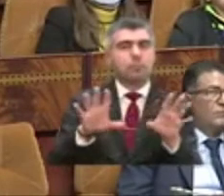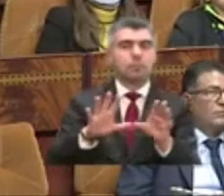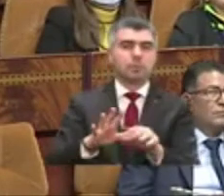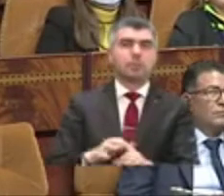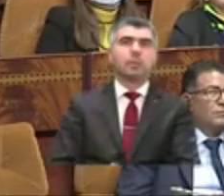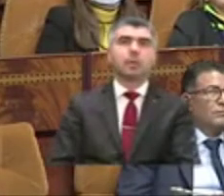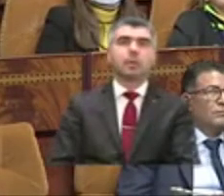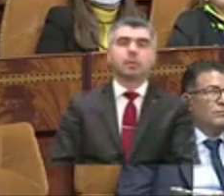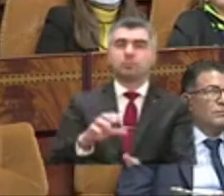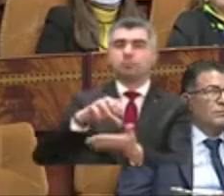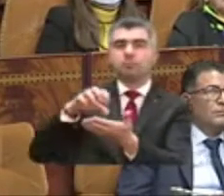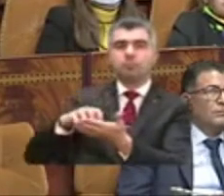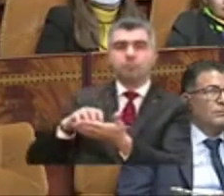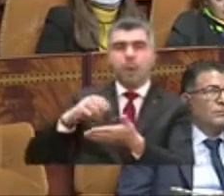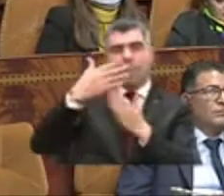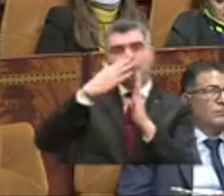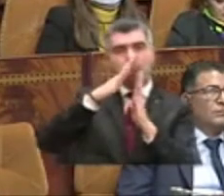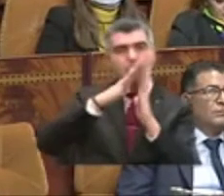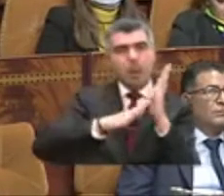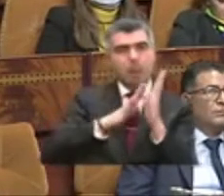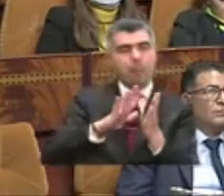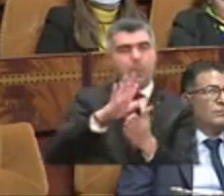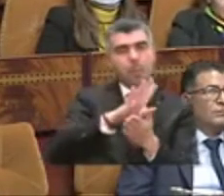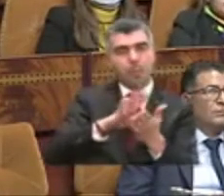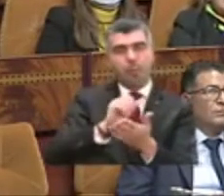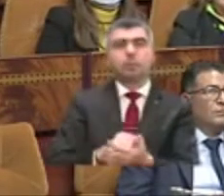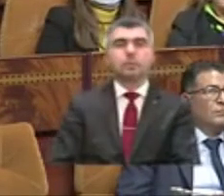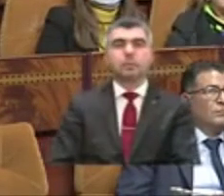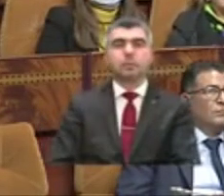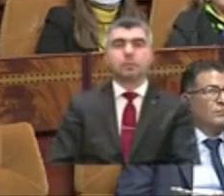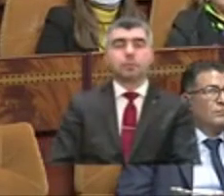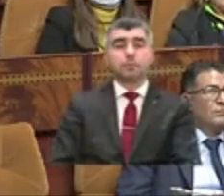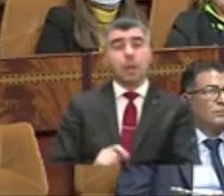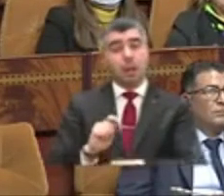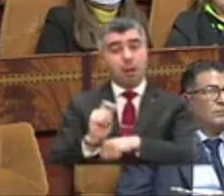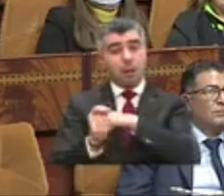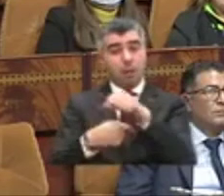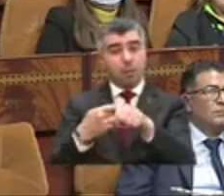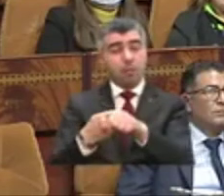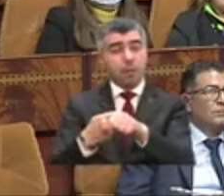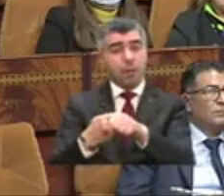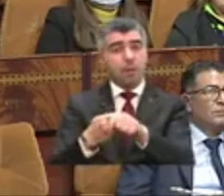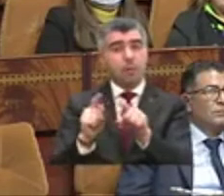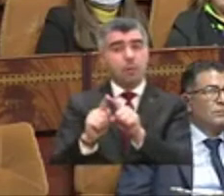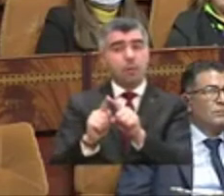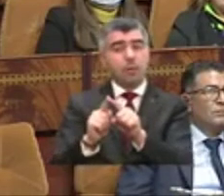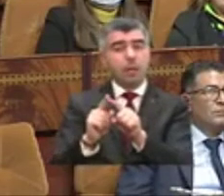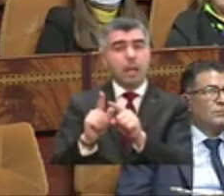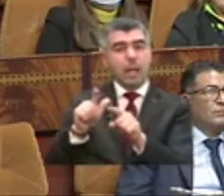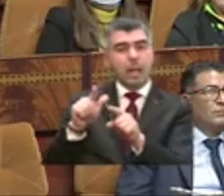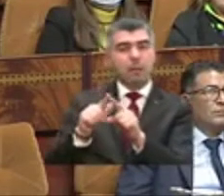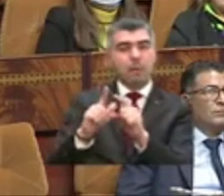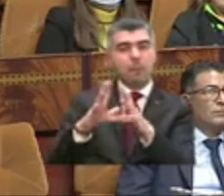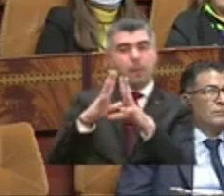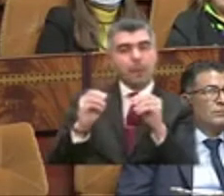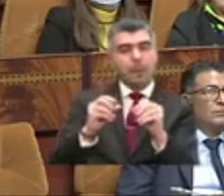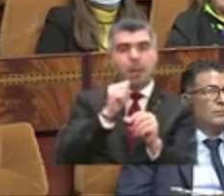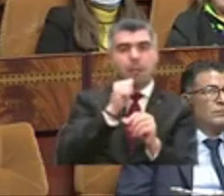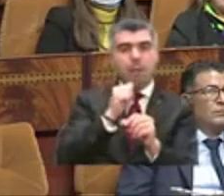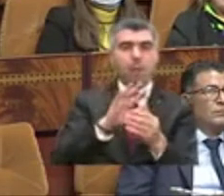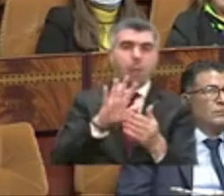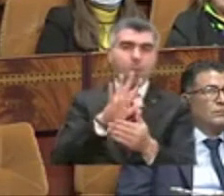في التراب الوطني ككل، ولكن خصنا نعطيو الاولويه القرى والاماكن الاكثر تضررا اللي هضرتوا عليها السيد